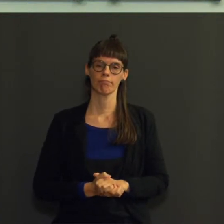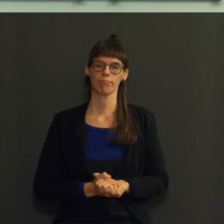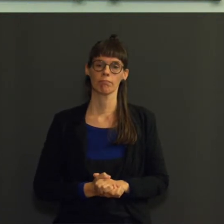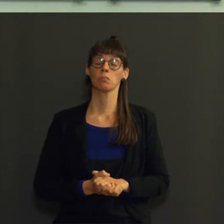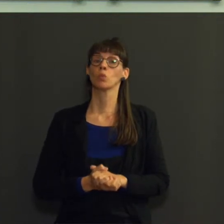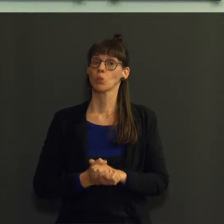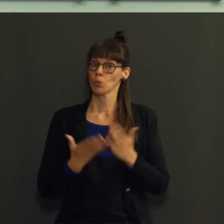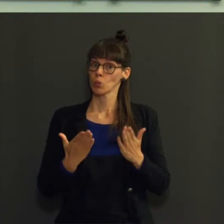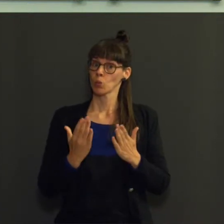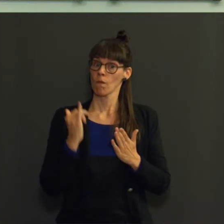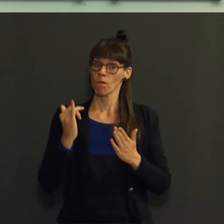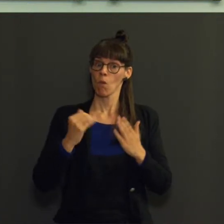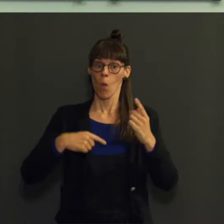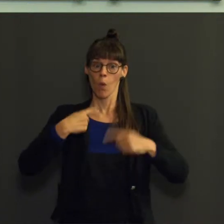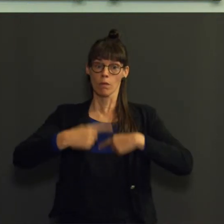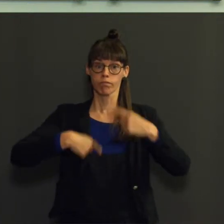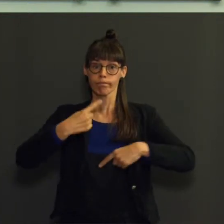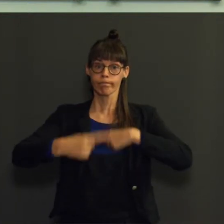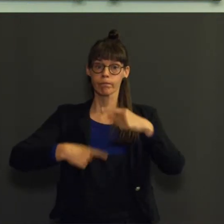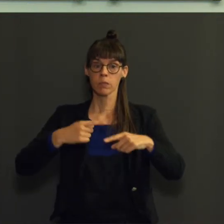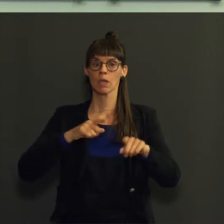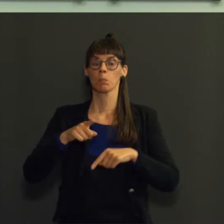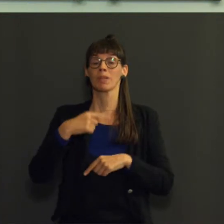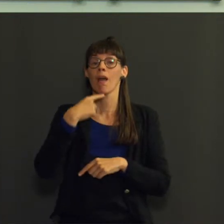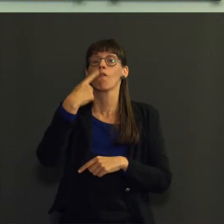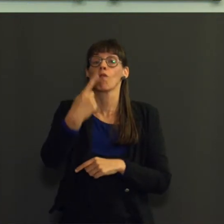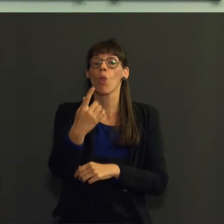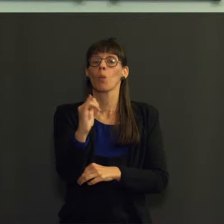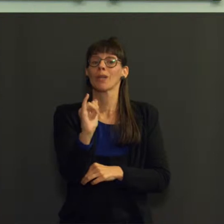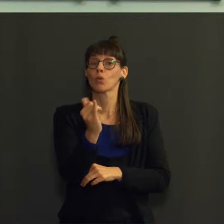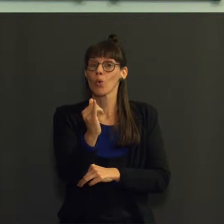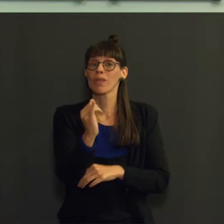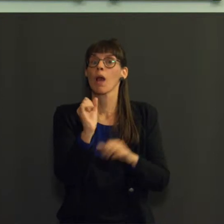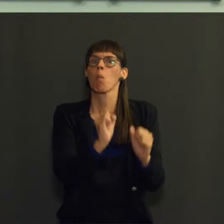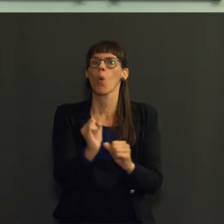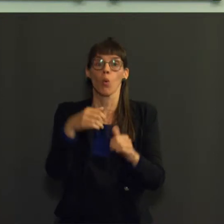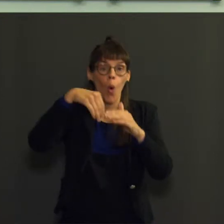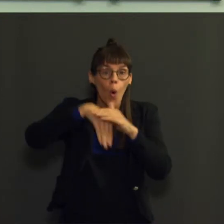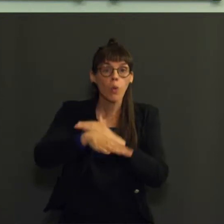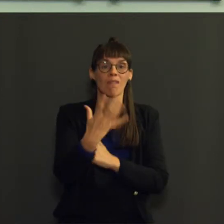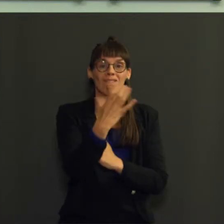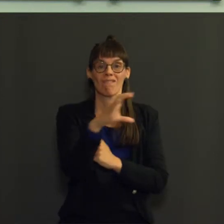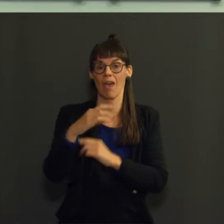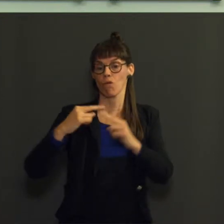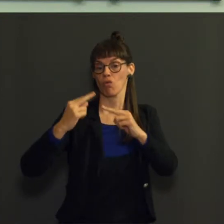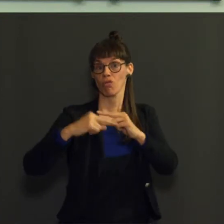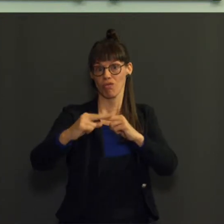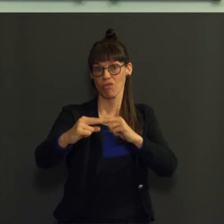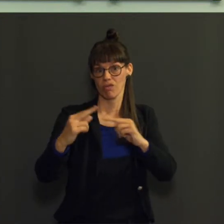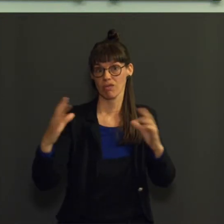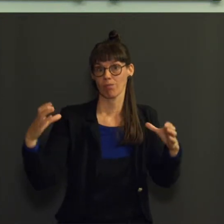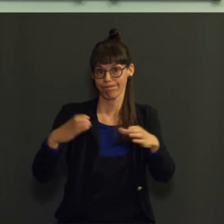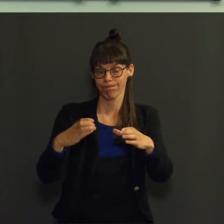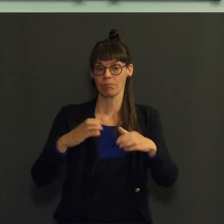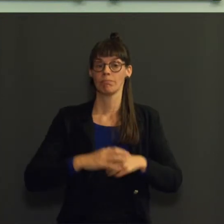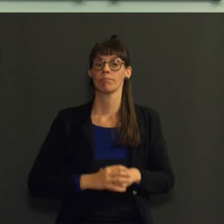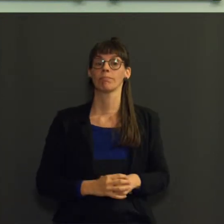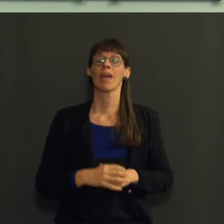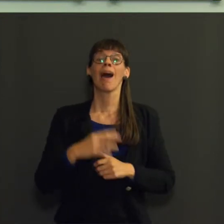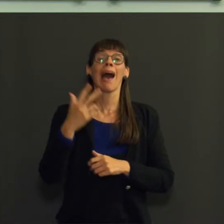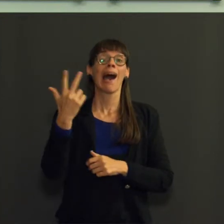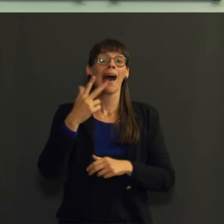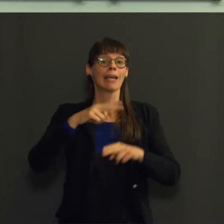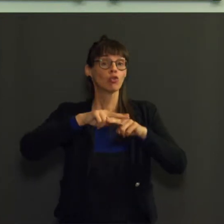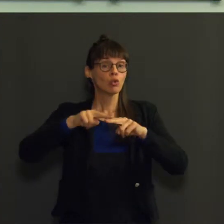Aan dit tempo kunnen we volgende week donderdag onder de 500 bezette bedden uitkomen. en op 8